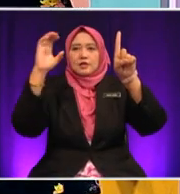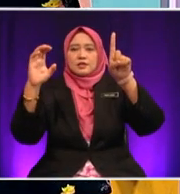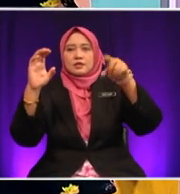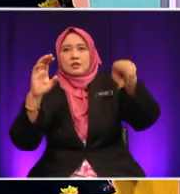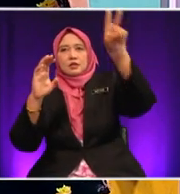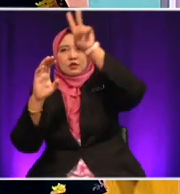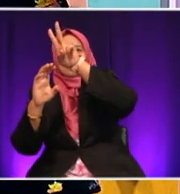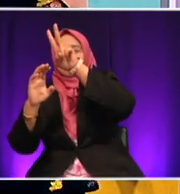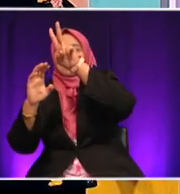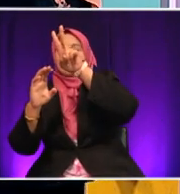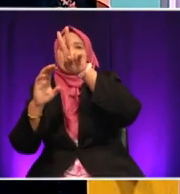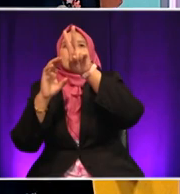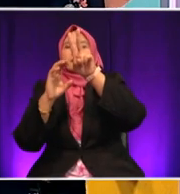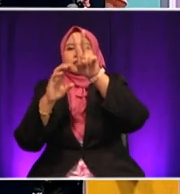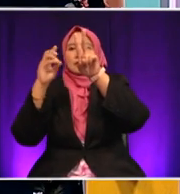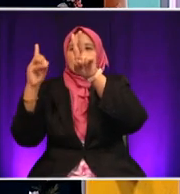itu